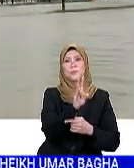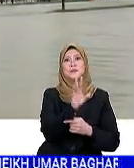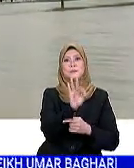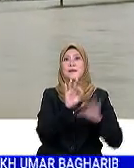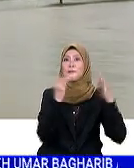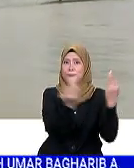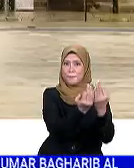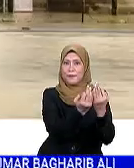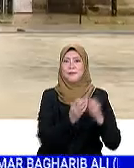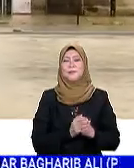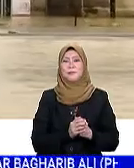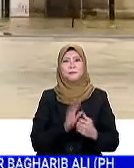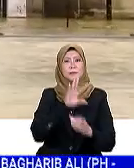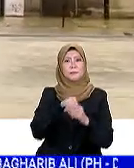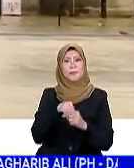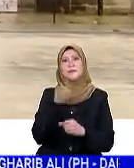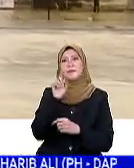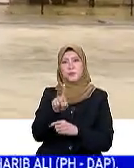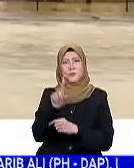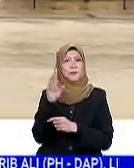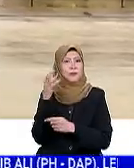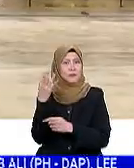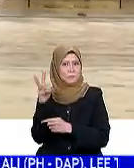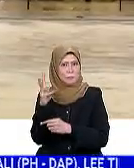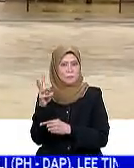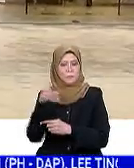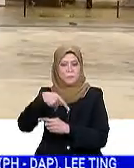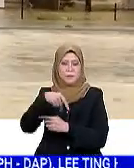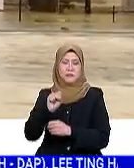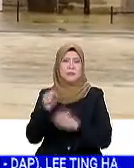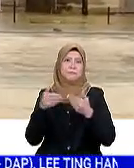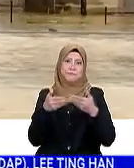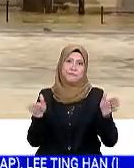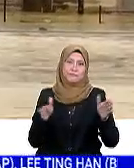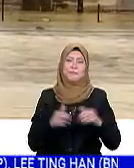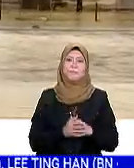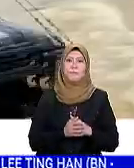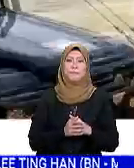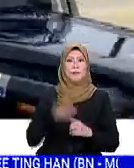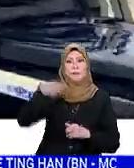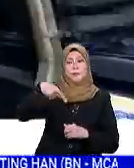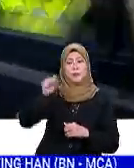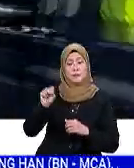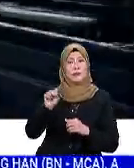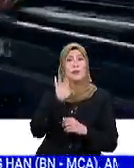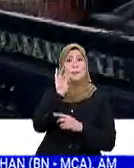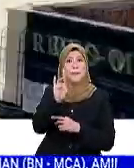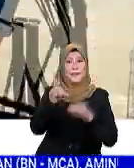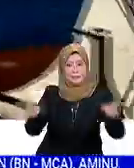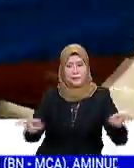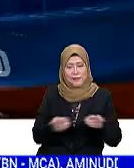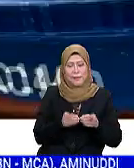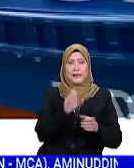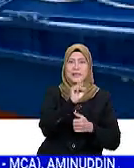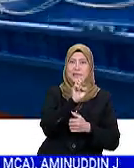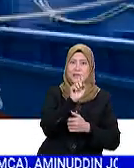1,979 keluarga melibatkan 116 PPS yang beroperasi. PPS tersebut merangkumi 8 daerah dengan